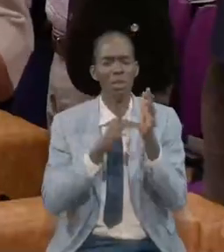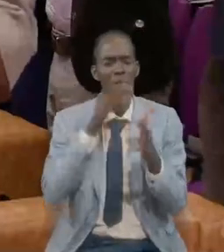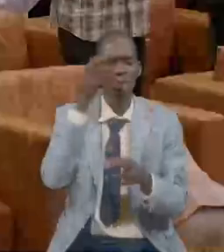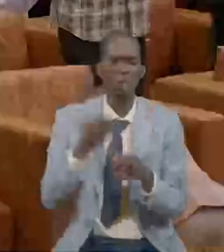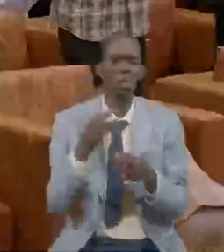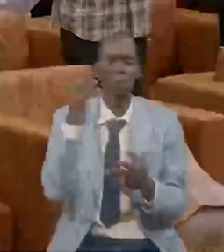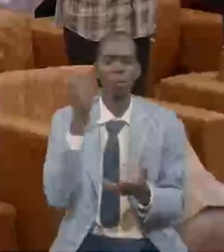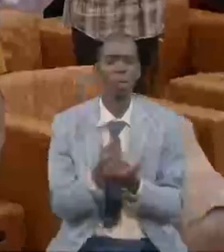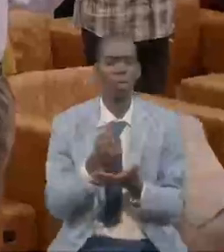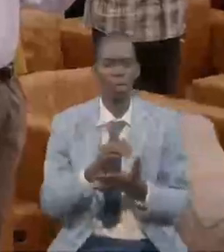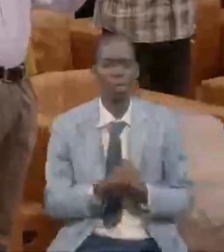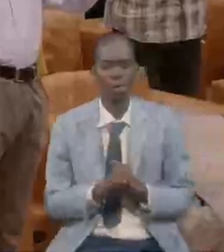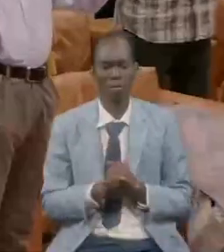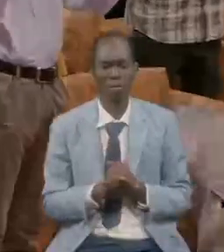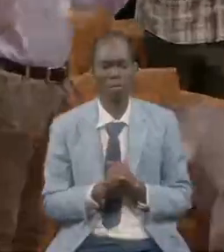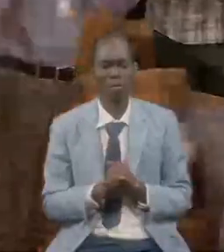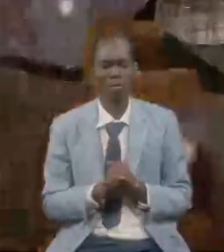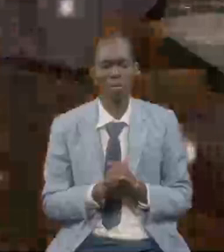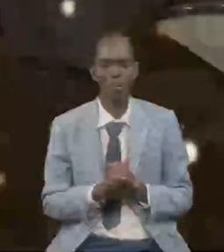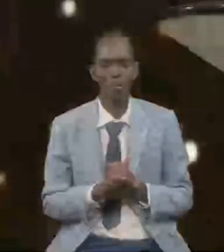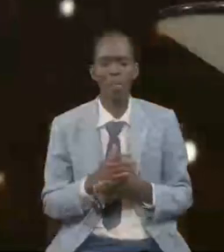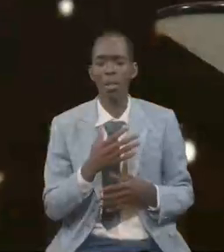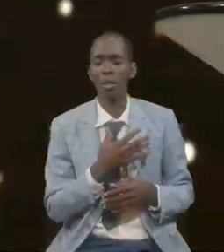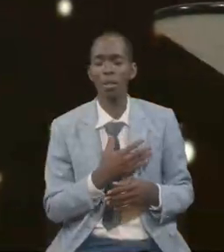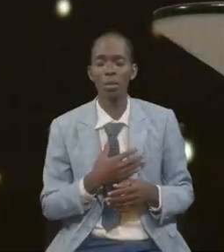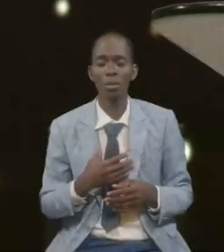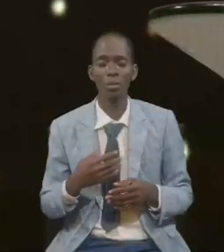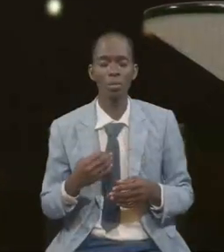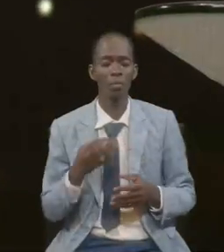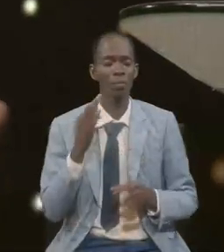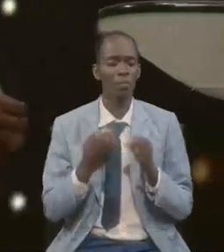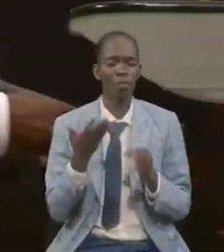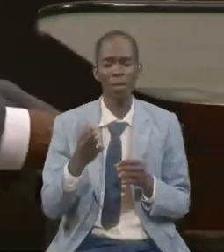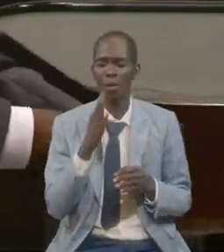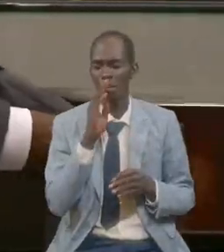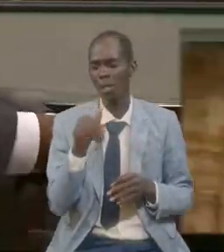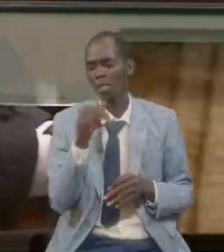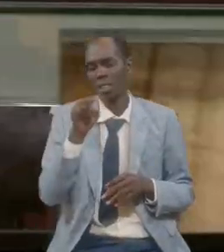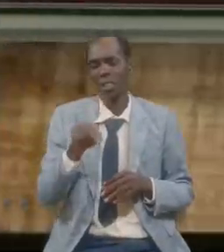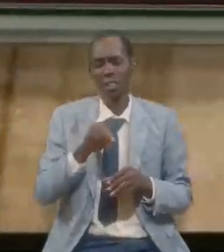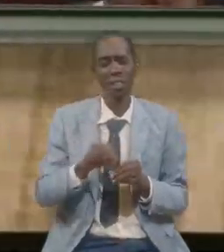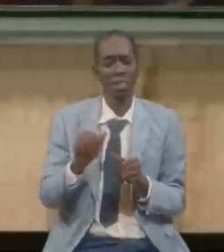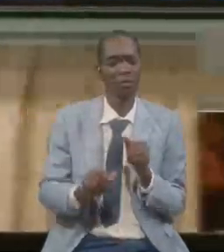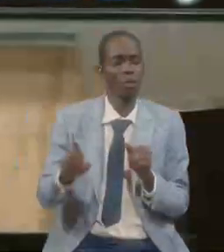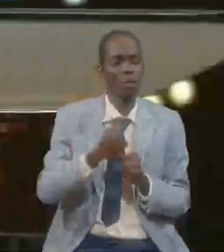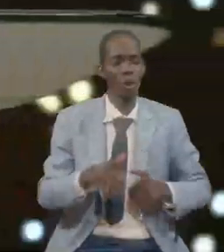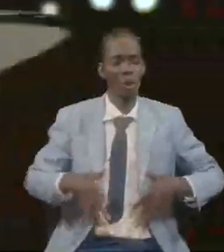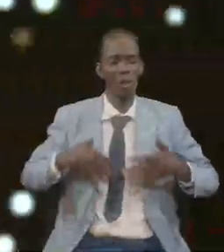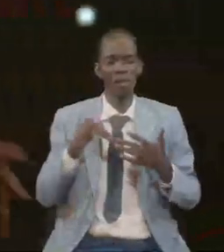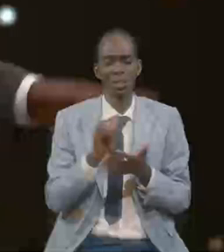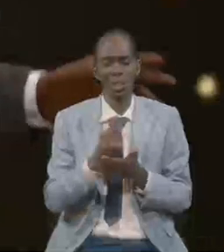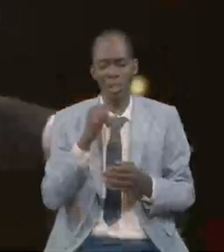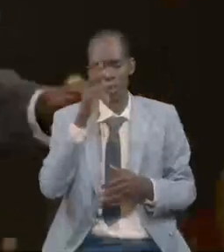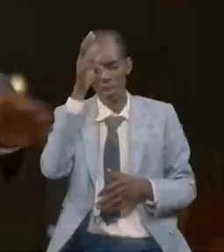nom de Jésus-Christ. S'il y a des besoins dans une vie et le diable essaie